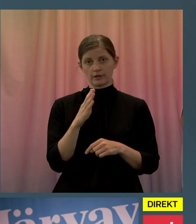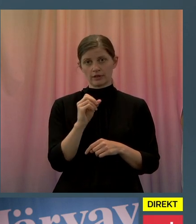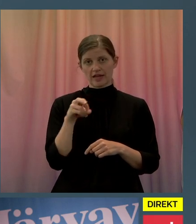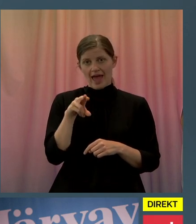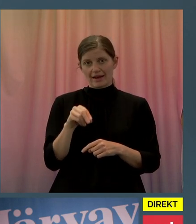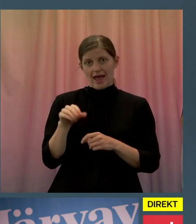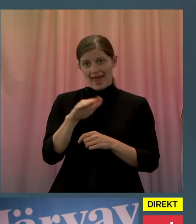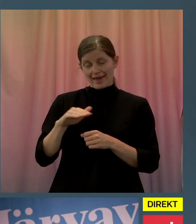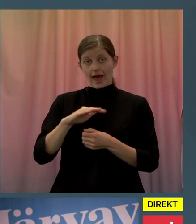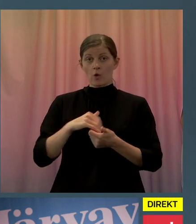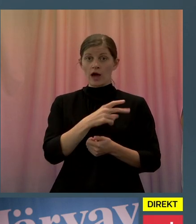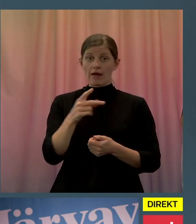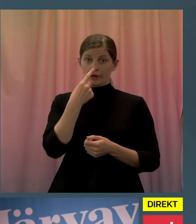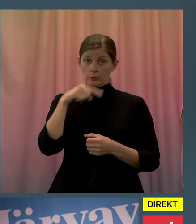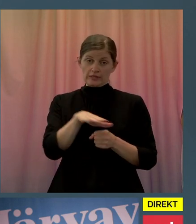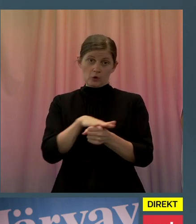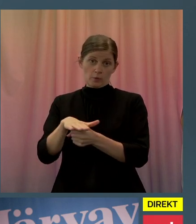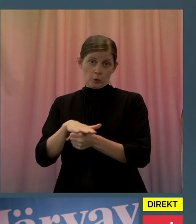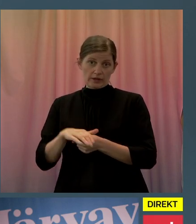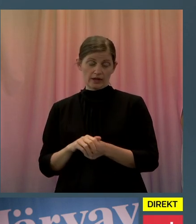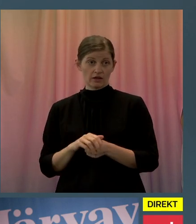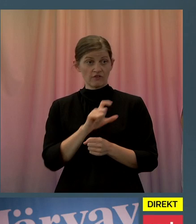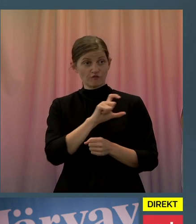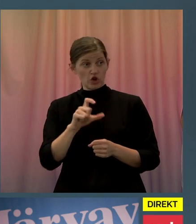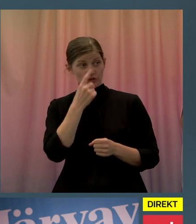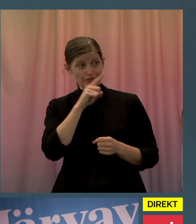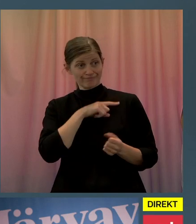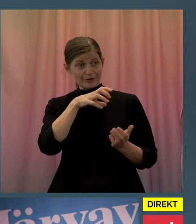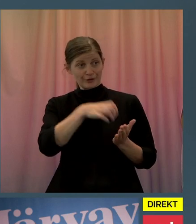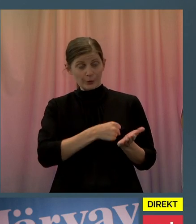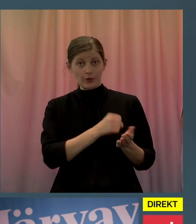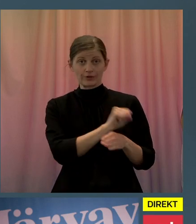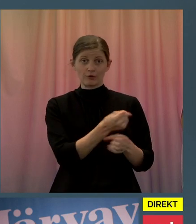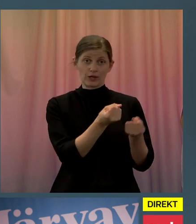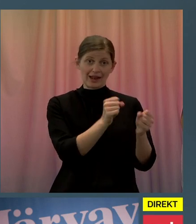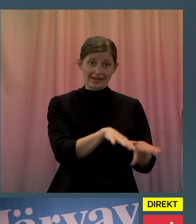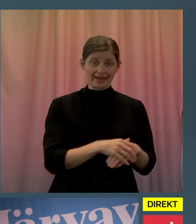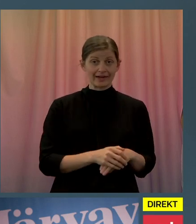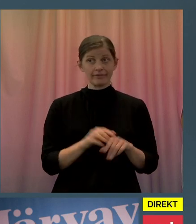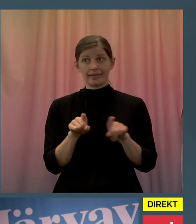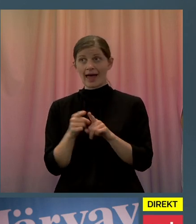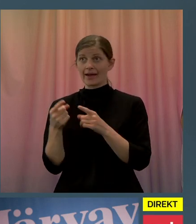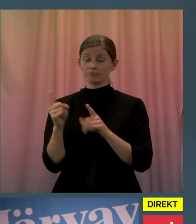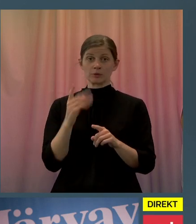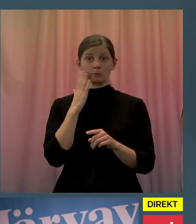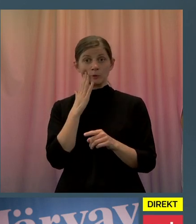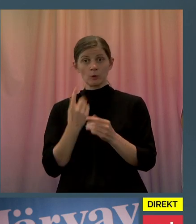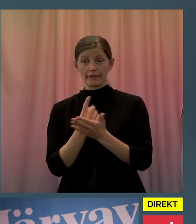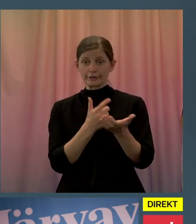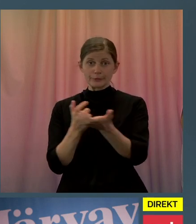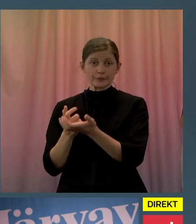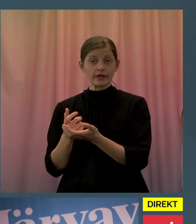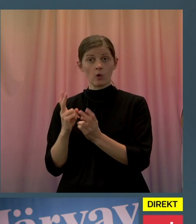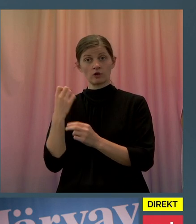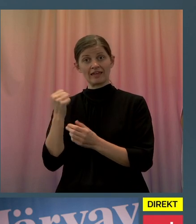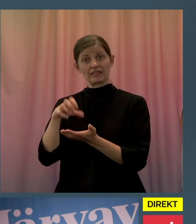utsatta områden. Företagare som rånas och tvingas lägga ner, skjutningar utanför lägenheten, viktiga samhällsfunktioner som